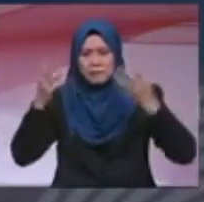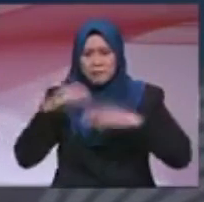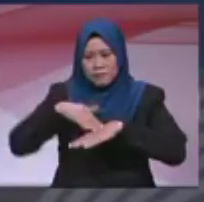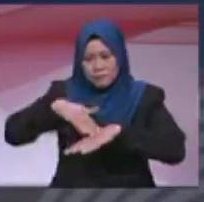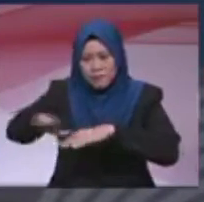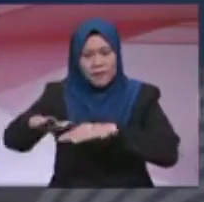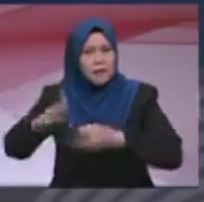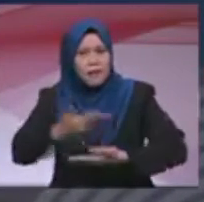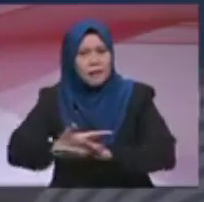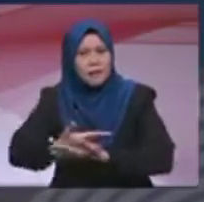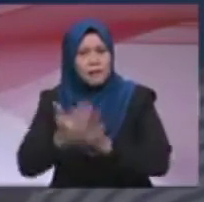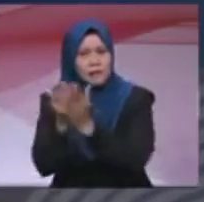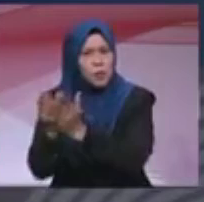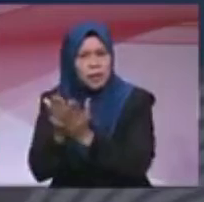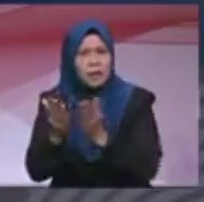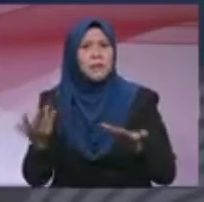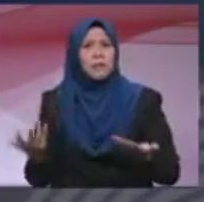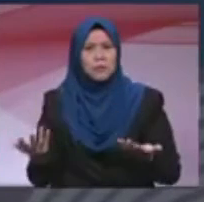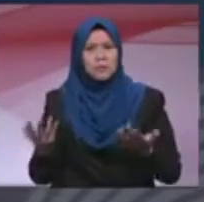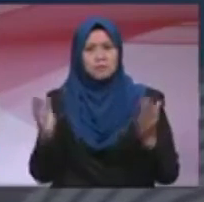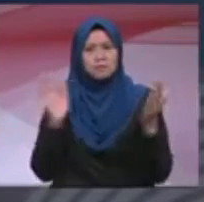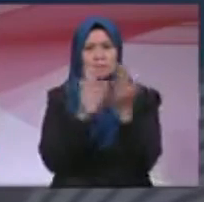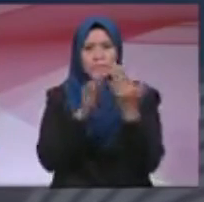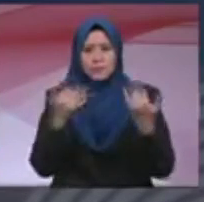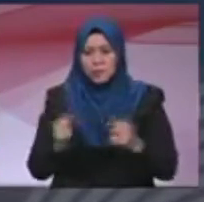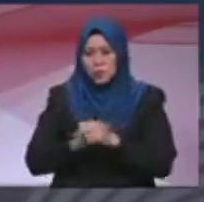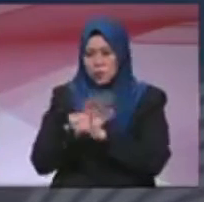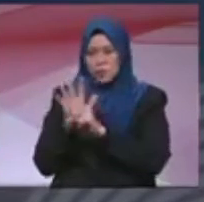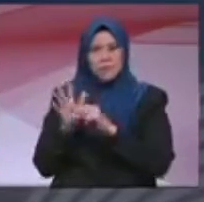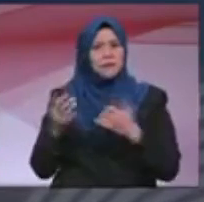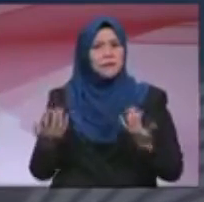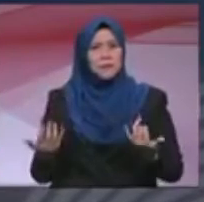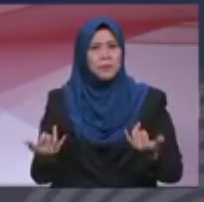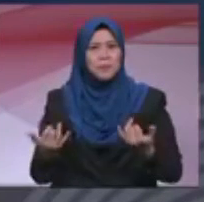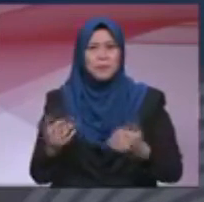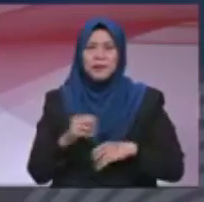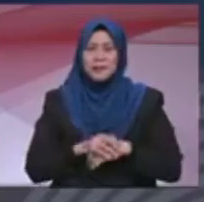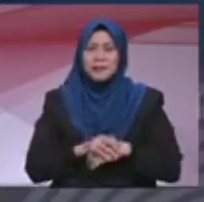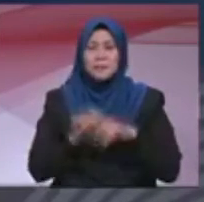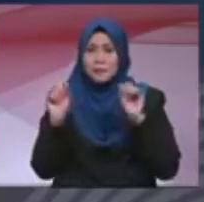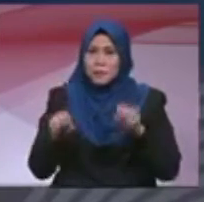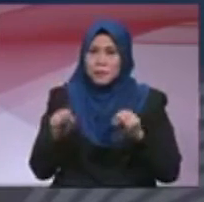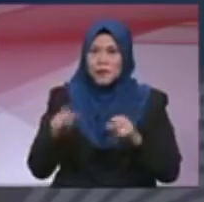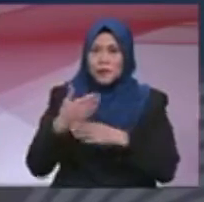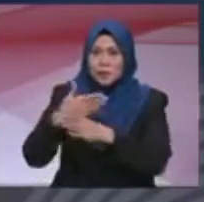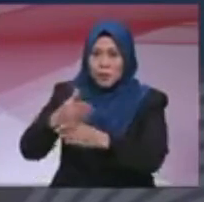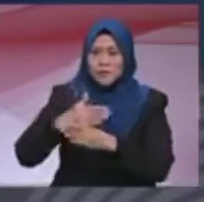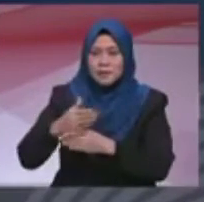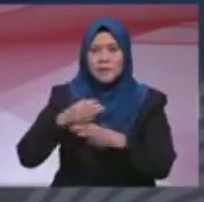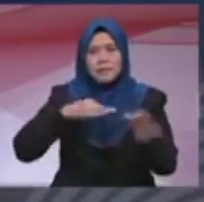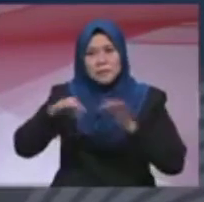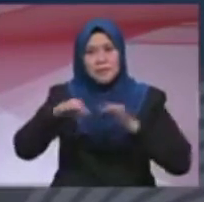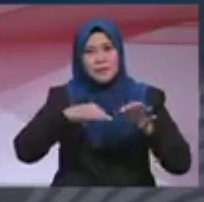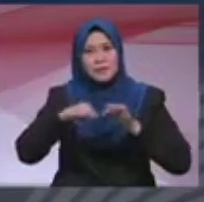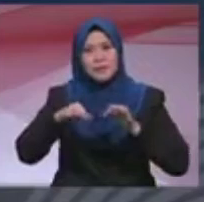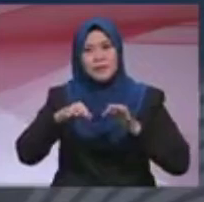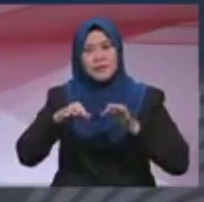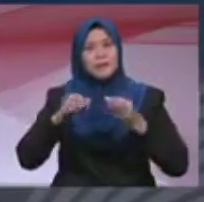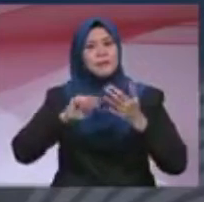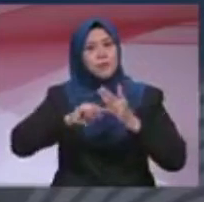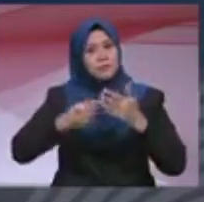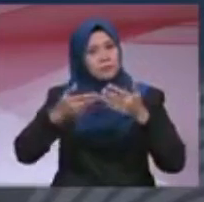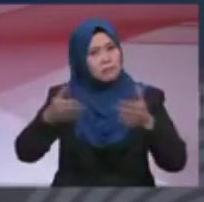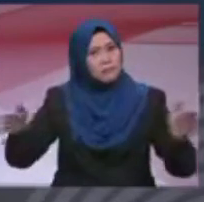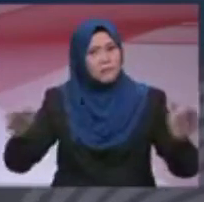hantar anak-anak mereka ke sekolah secara bersemuka dalam tempoh pandemik ni. Mungkin YPM boleh kongsi atau jelaskan tentang pengoperasian